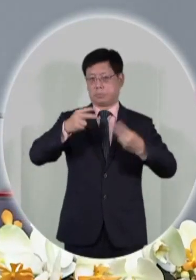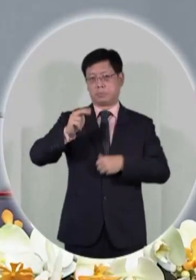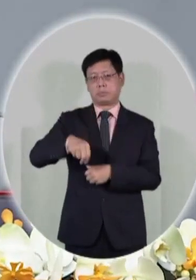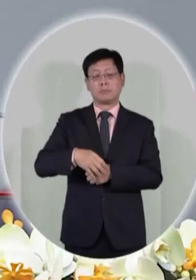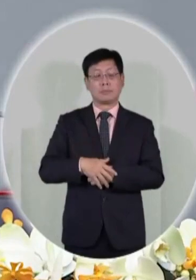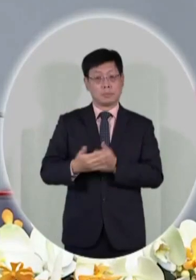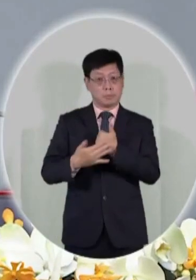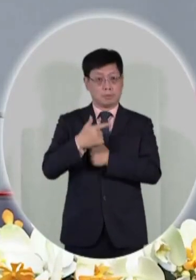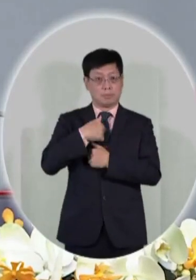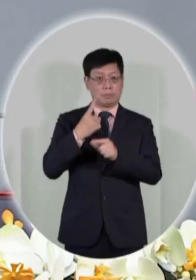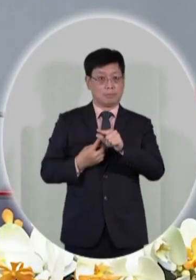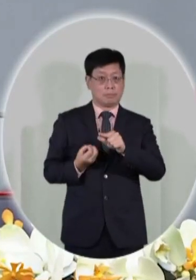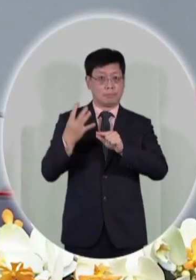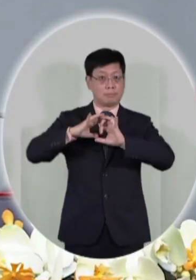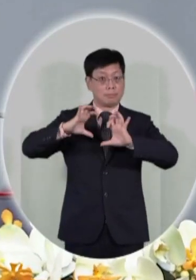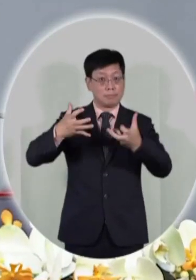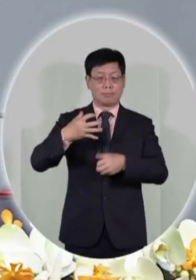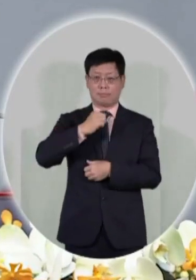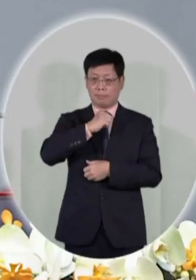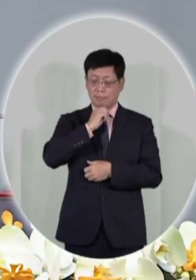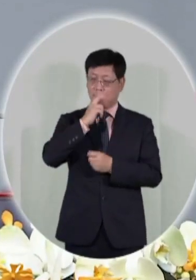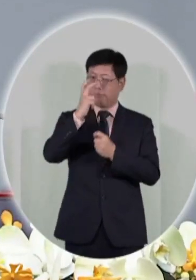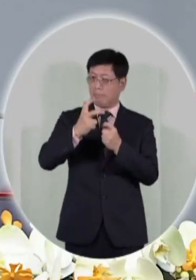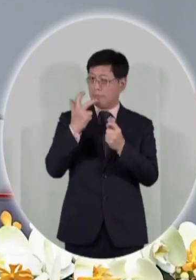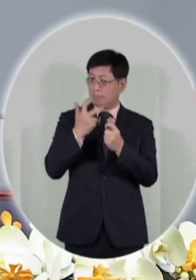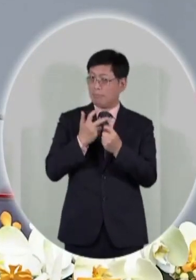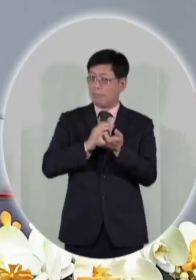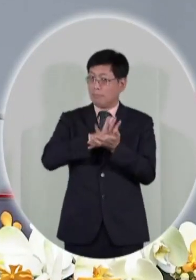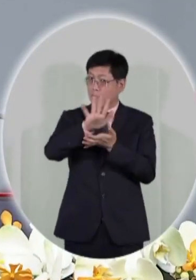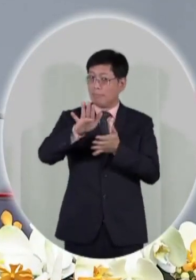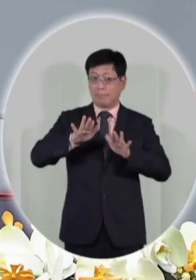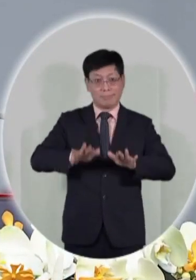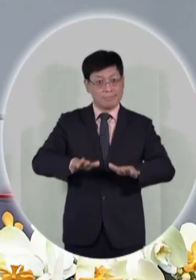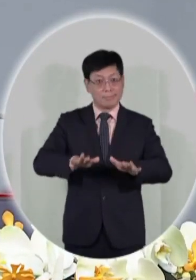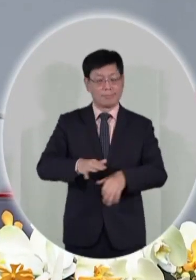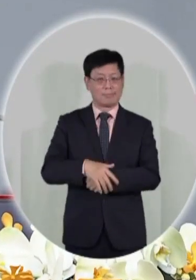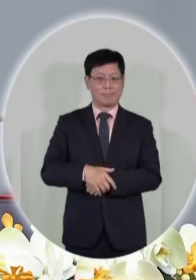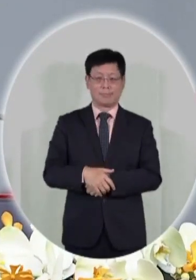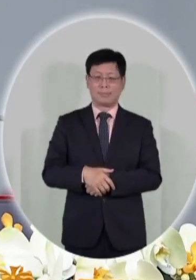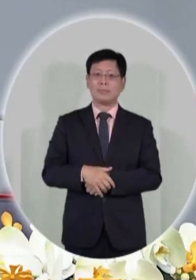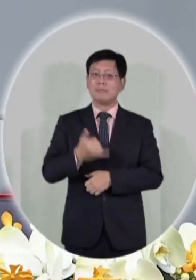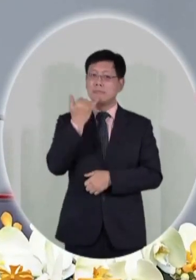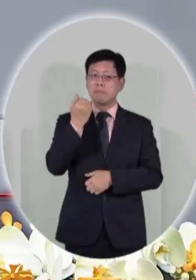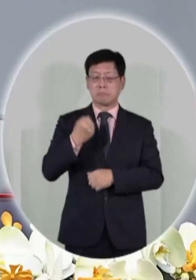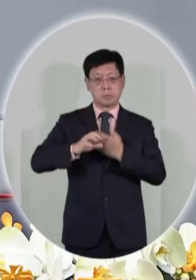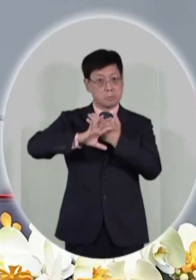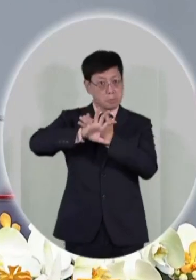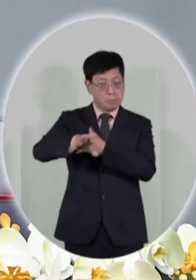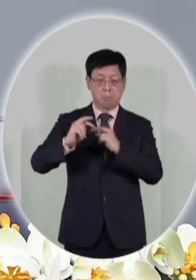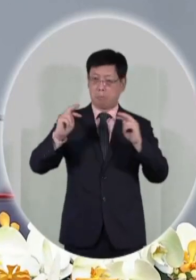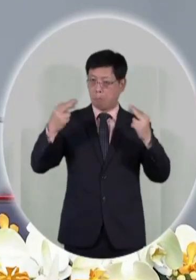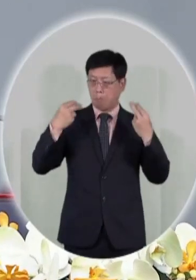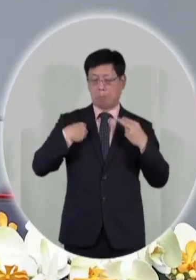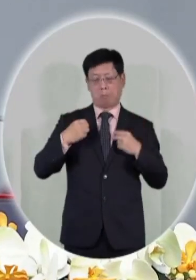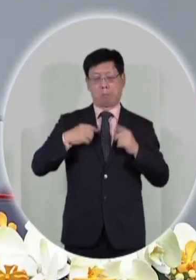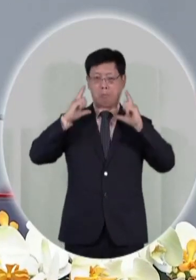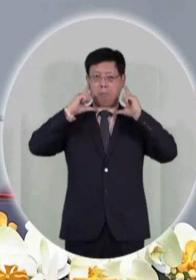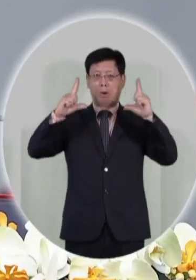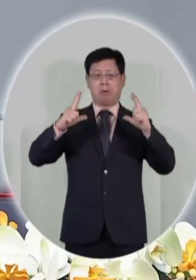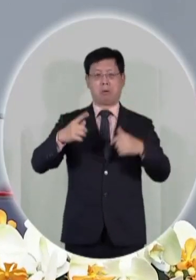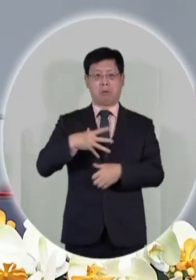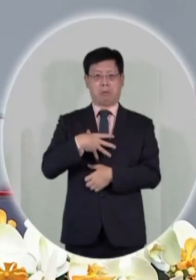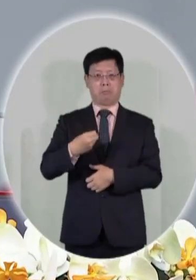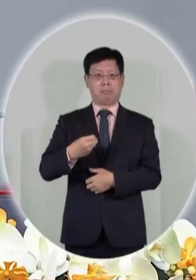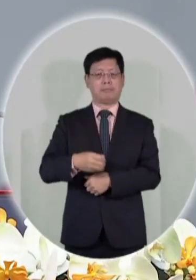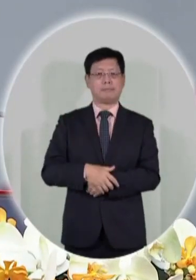华民国台湾70多年后的今天能够在国际上抬头挺胸，